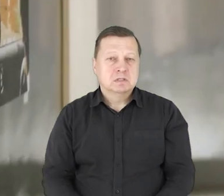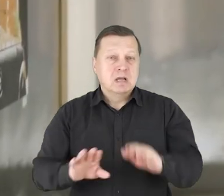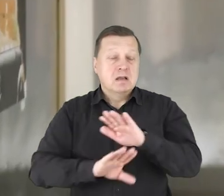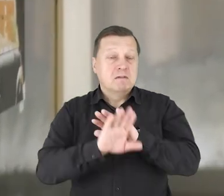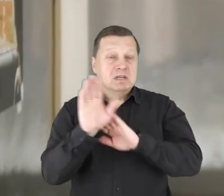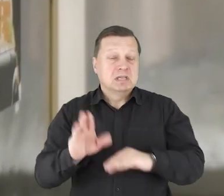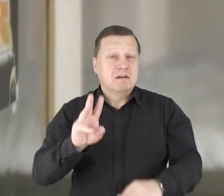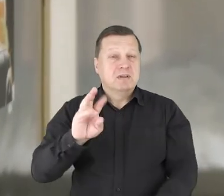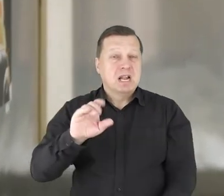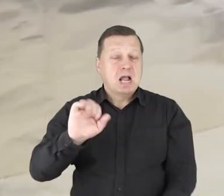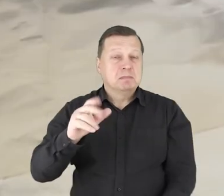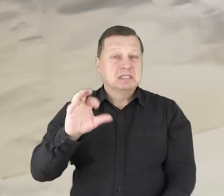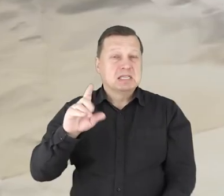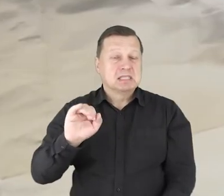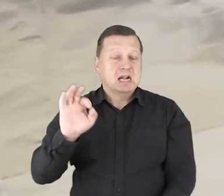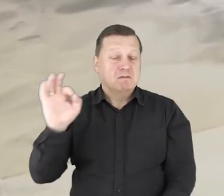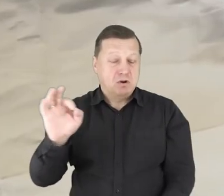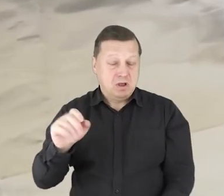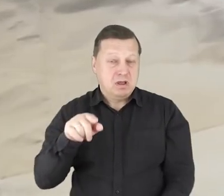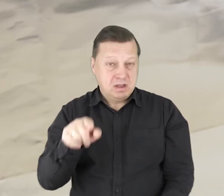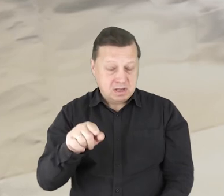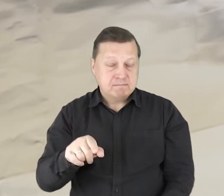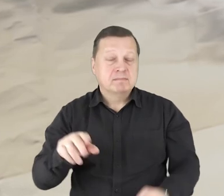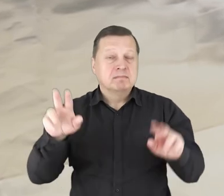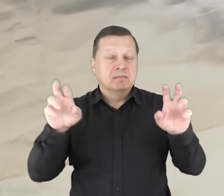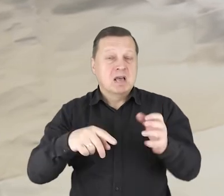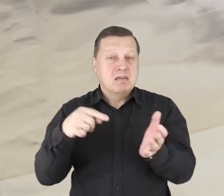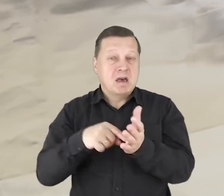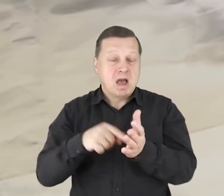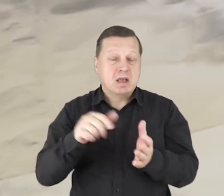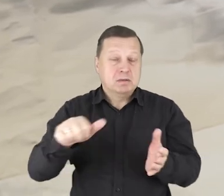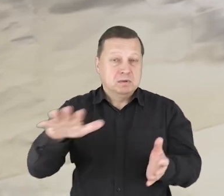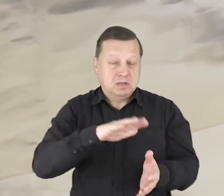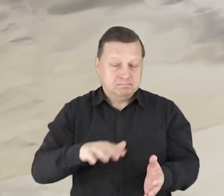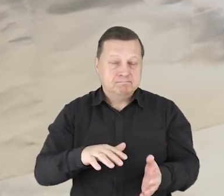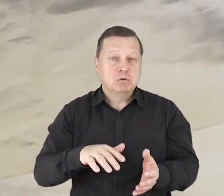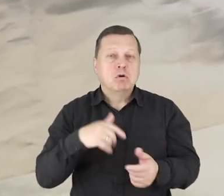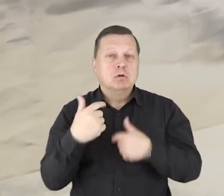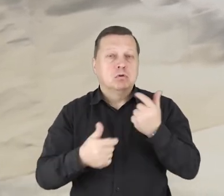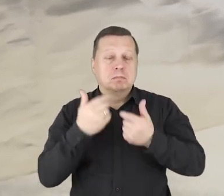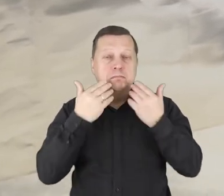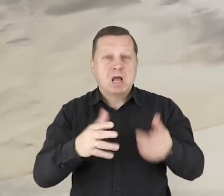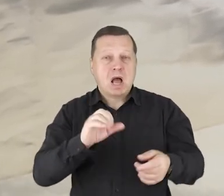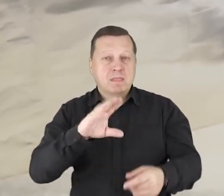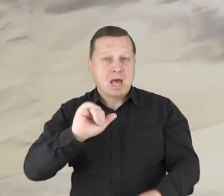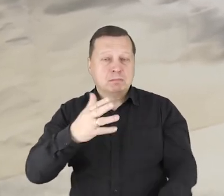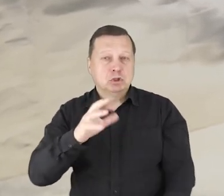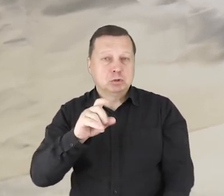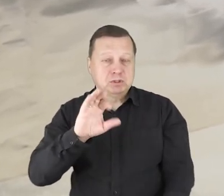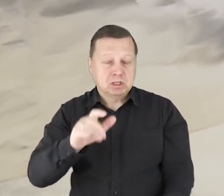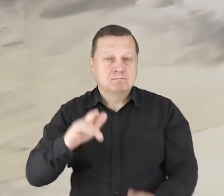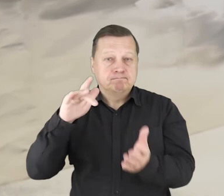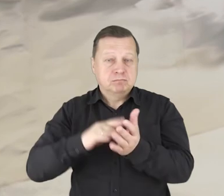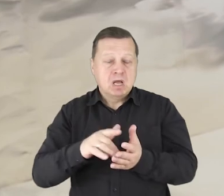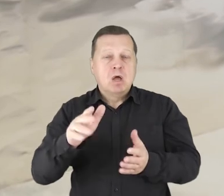Dla mnie wystawa Wilhelma Sasnala, taki pejzaż, wykurowana przez Adama Szymczyka w Muzeum Historii